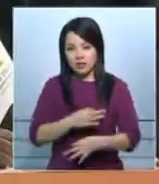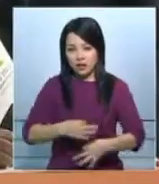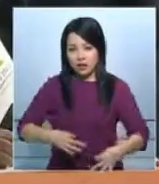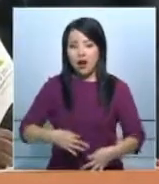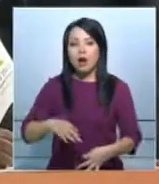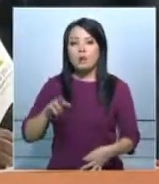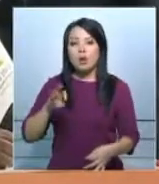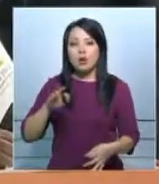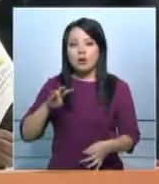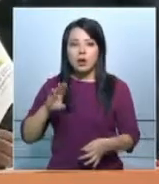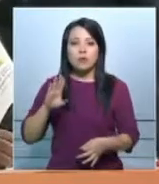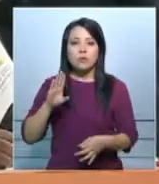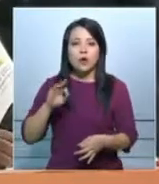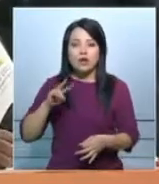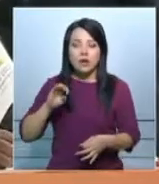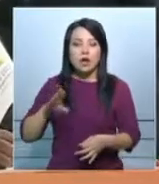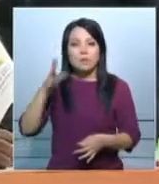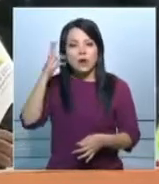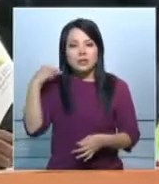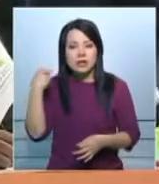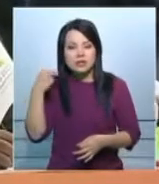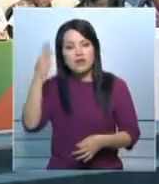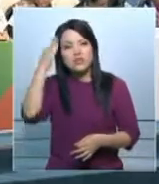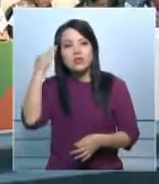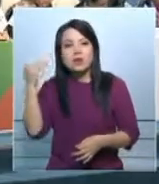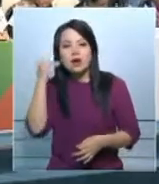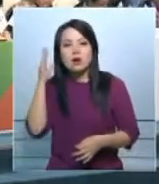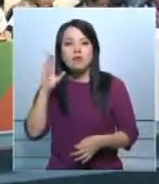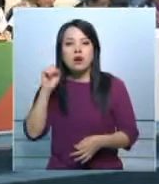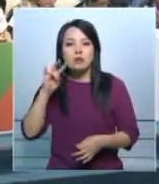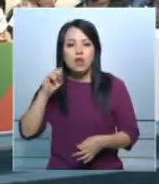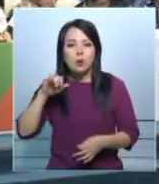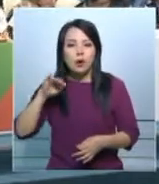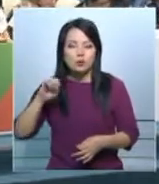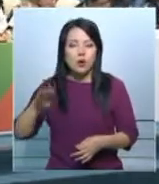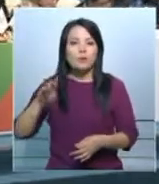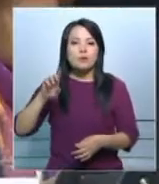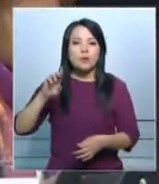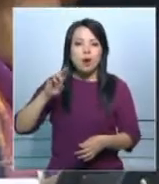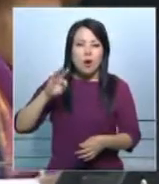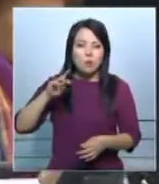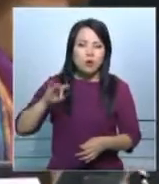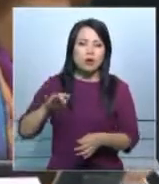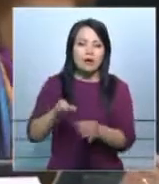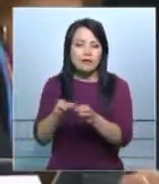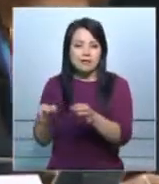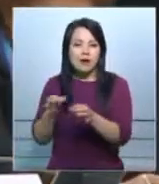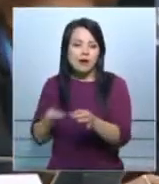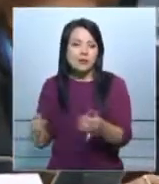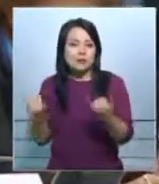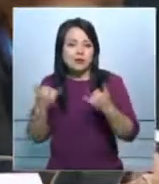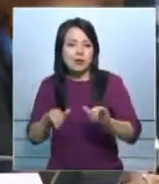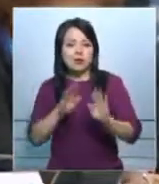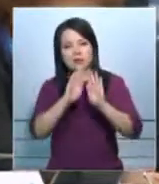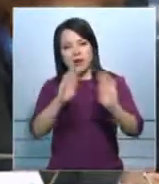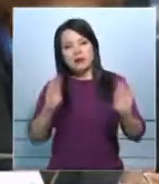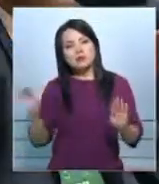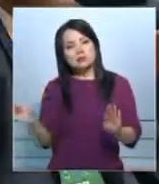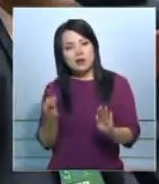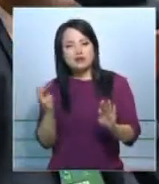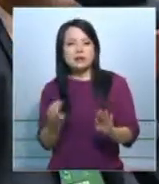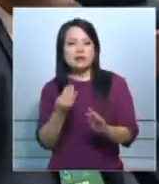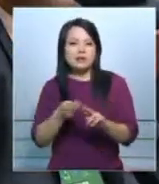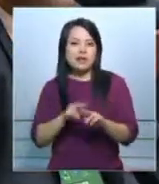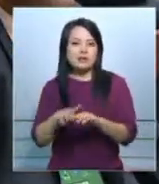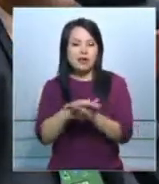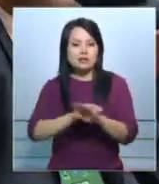Монако, Боливия, Конго, Пәкістан, Вьетнам, Вануату, Бенин және Камор аралдары таңдай қақтырар туындыларын таныстырмақ.